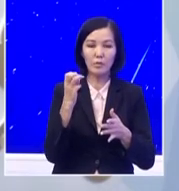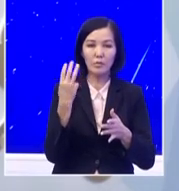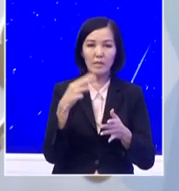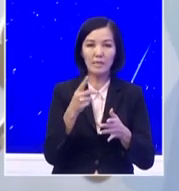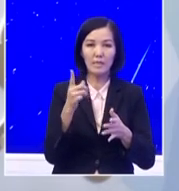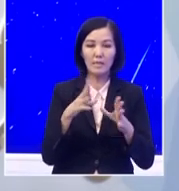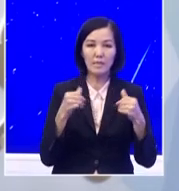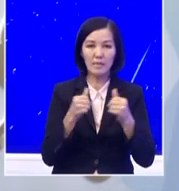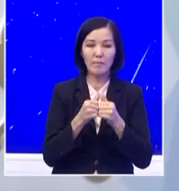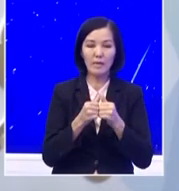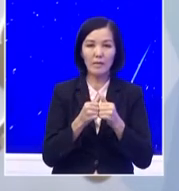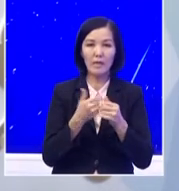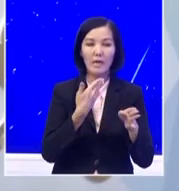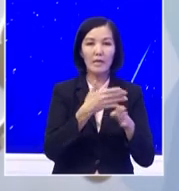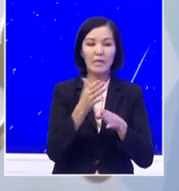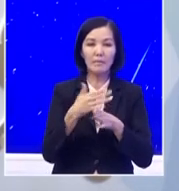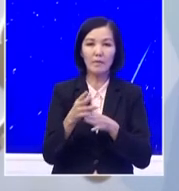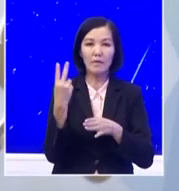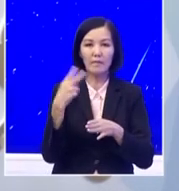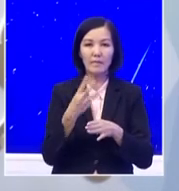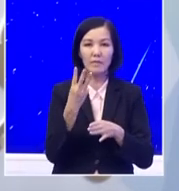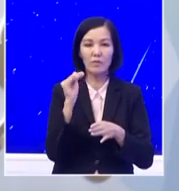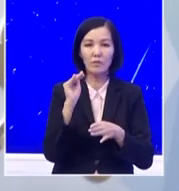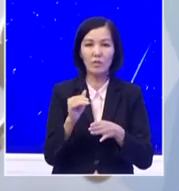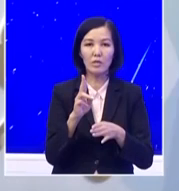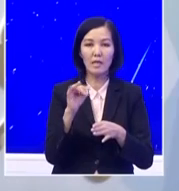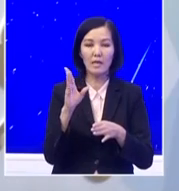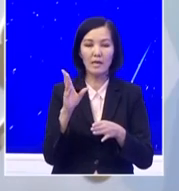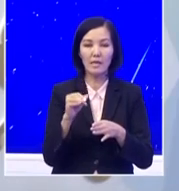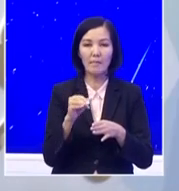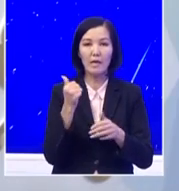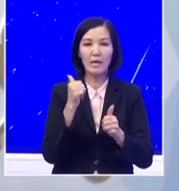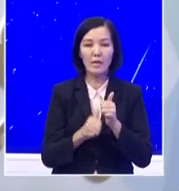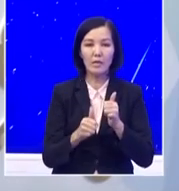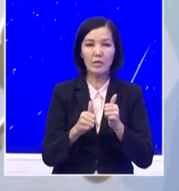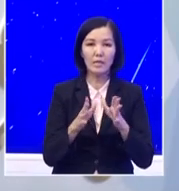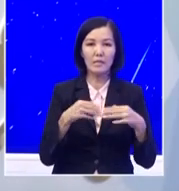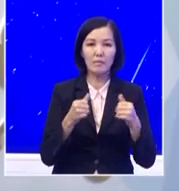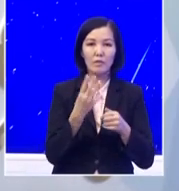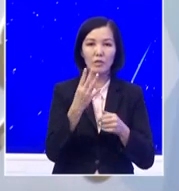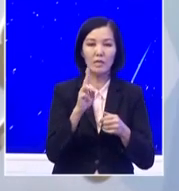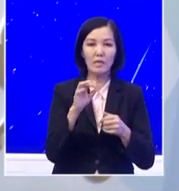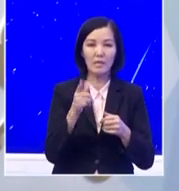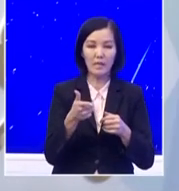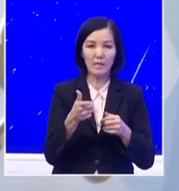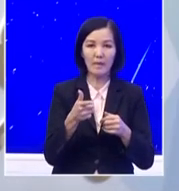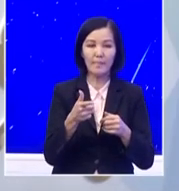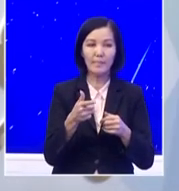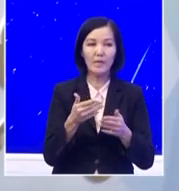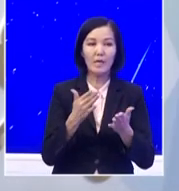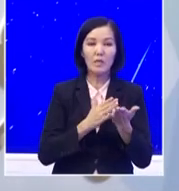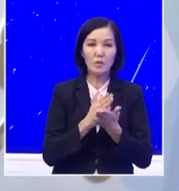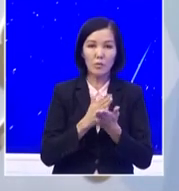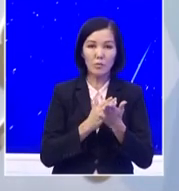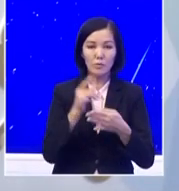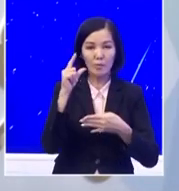семью. Между ними было распределено более 23 тысяч килограммов мяса. Каждой семье досталось свыше 4 килограмм. Это заслуга не только